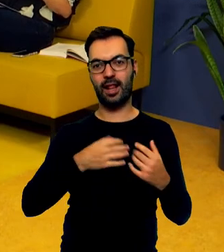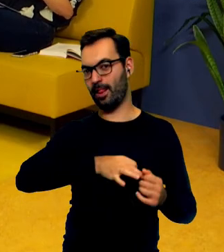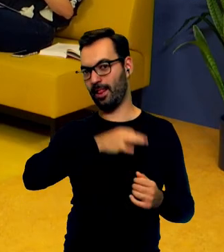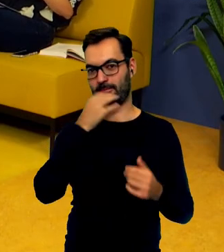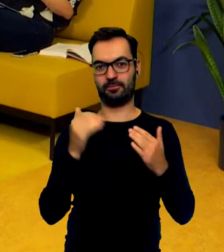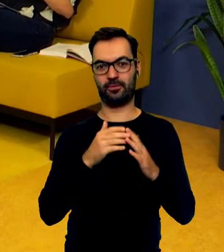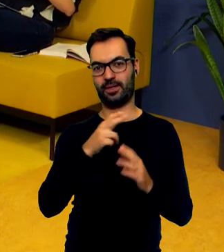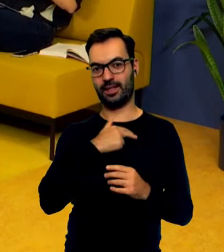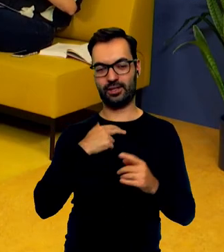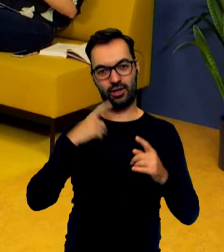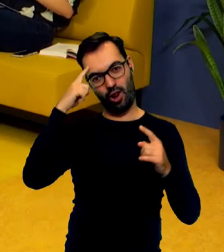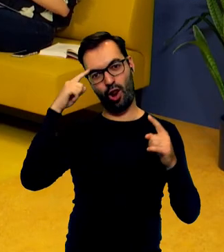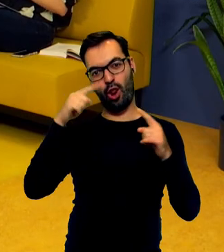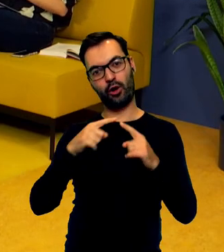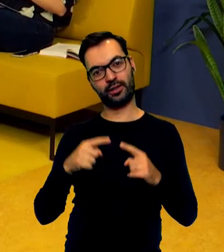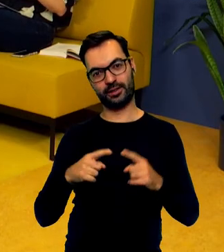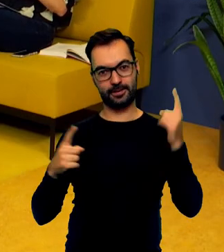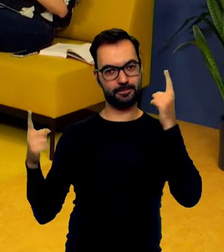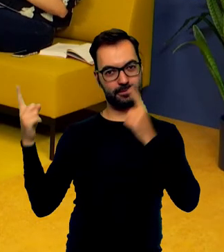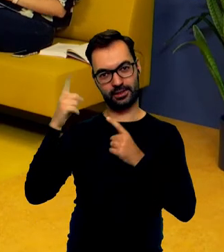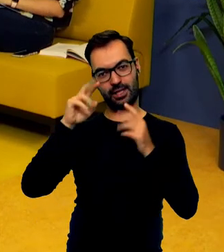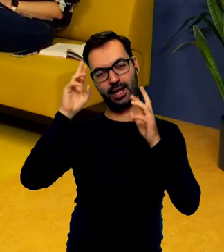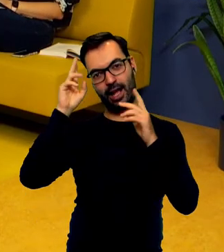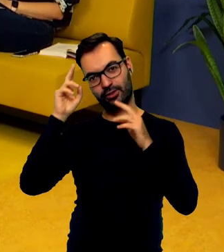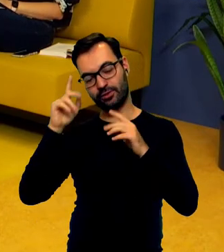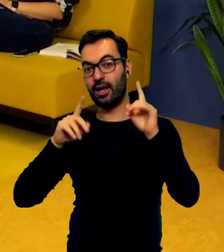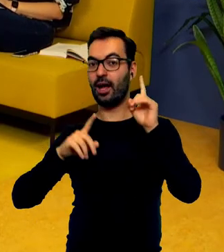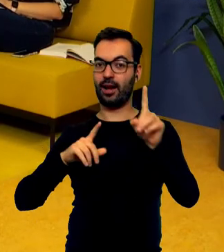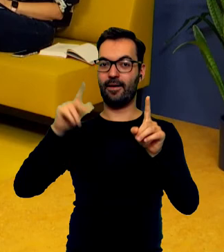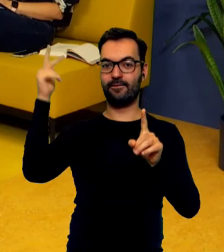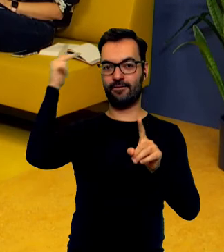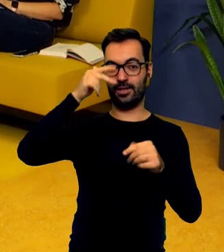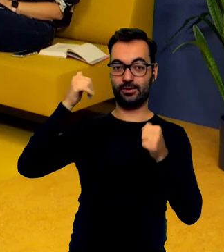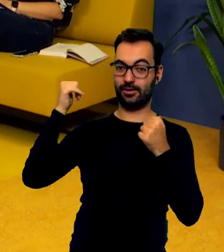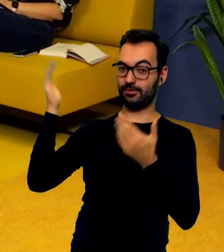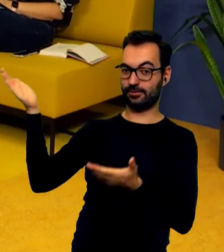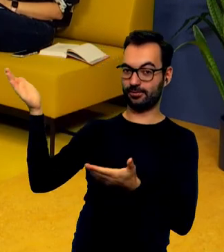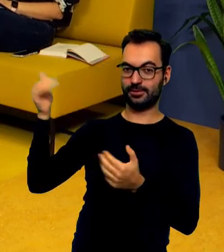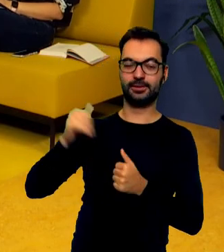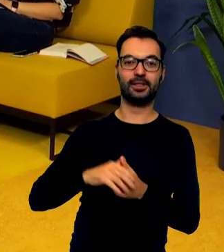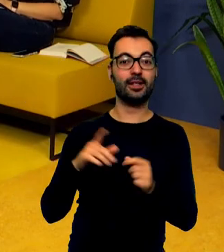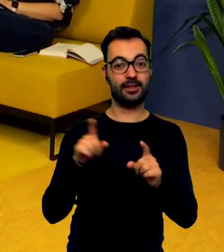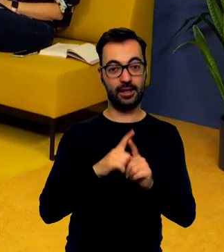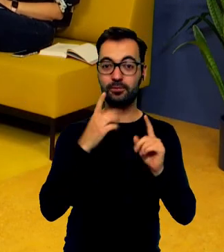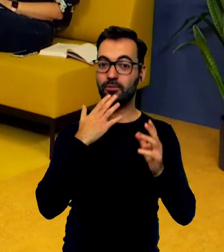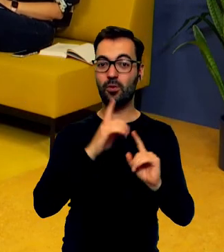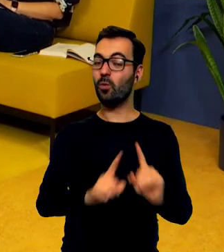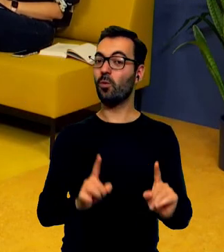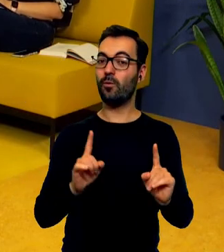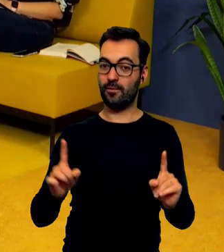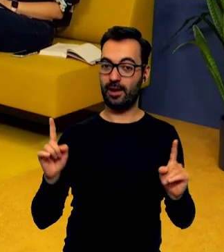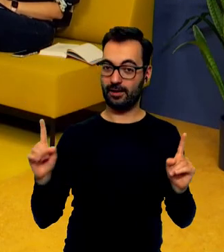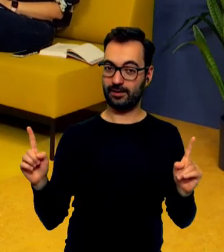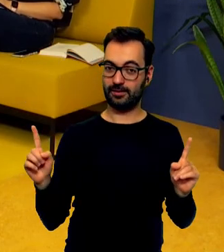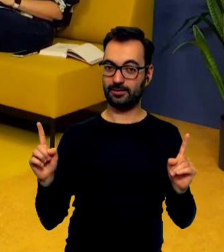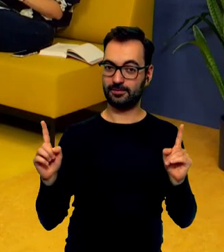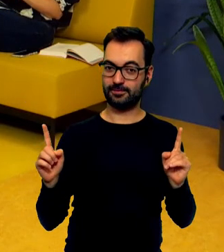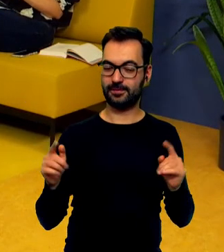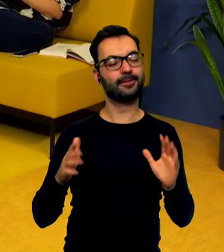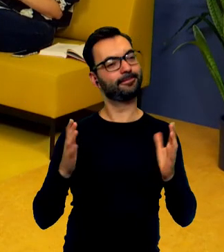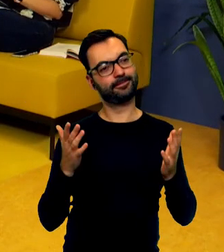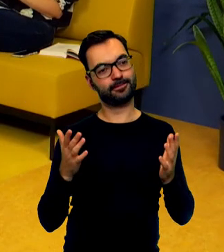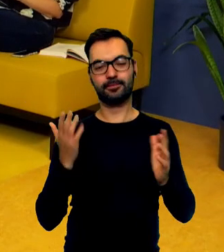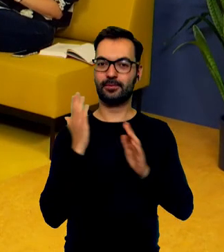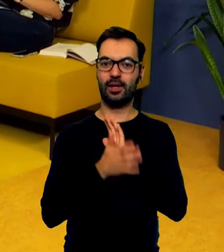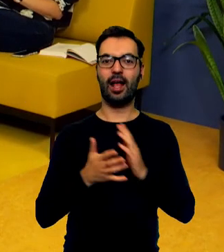mądrzejsze niż nasza racjonalność, taka przekombinowana, ale filozof Tomasz Stawiszyński też przestrzega przed tym, znaczy